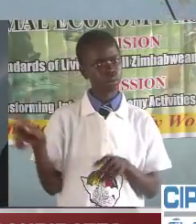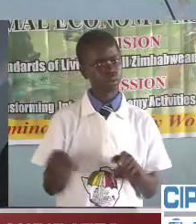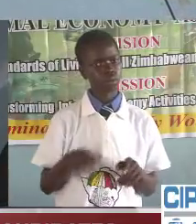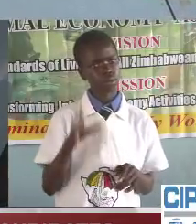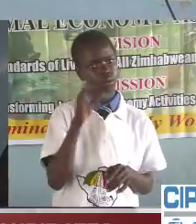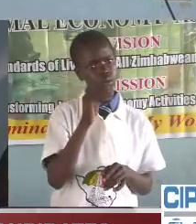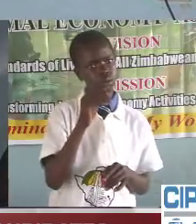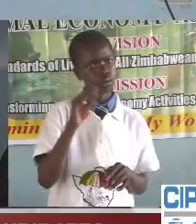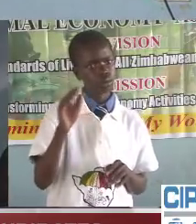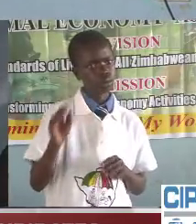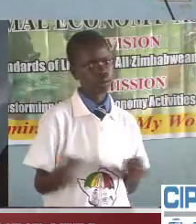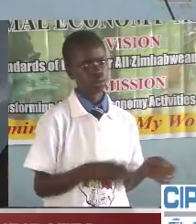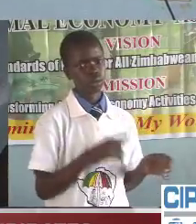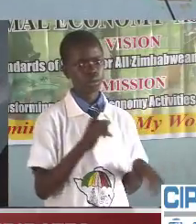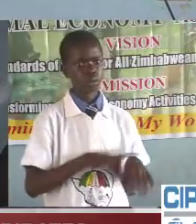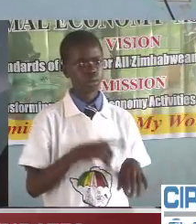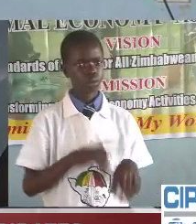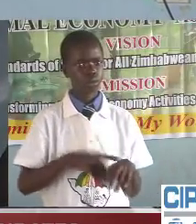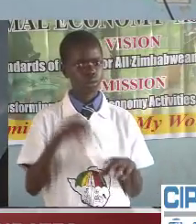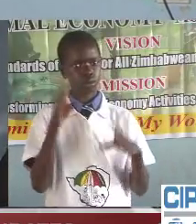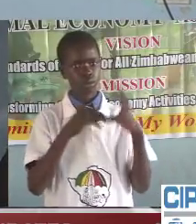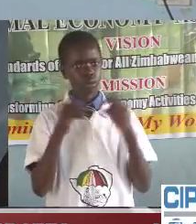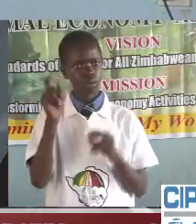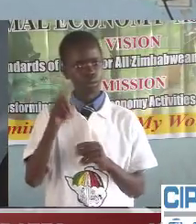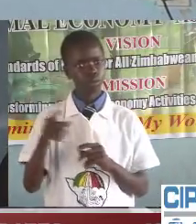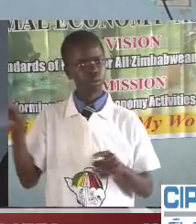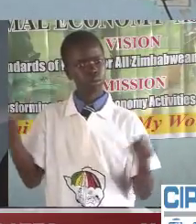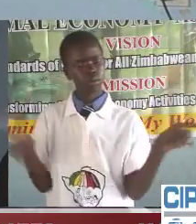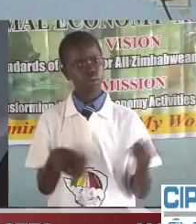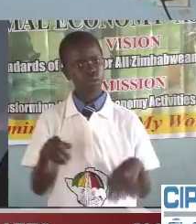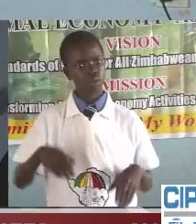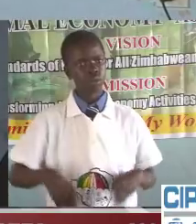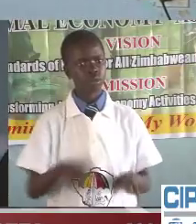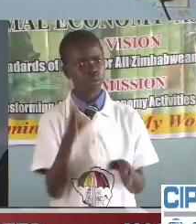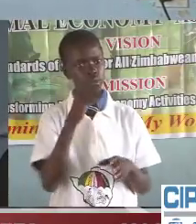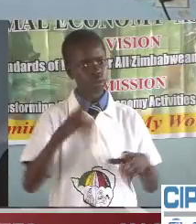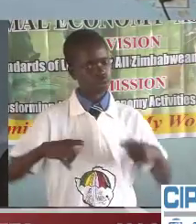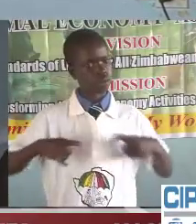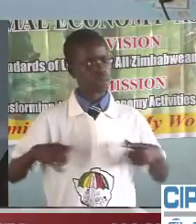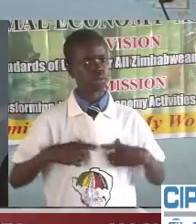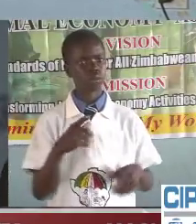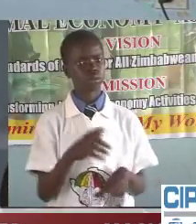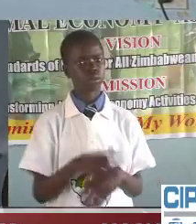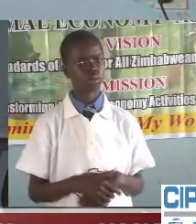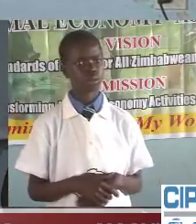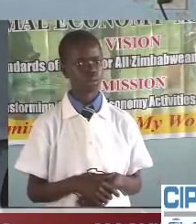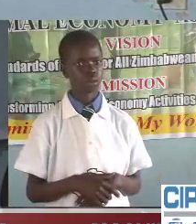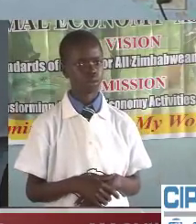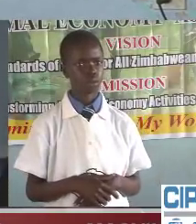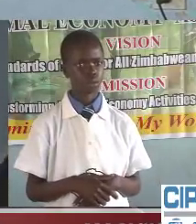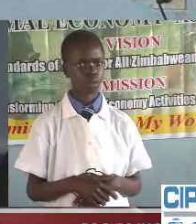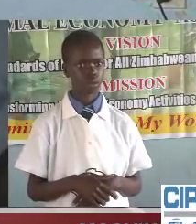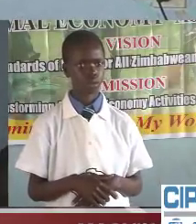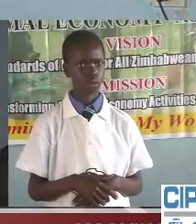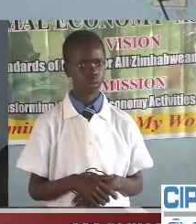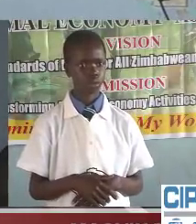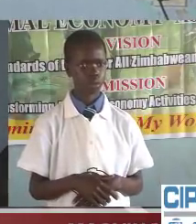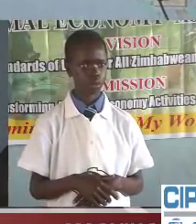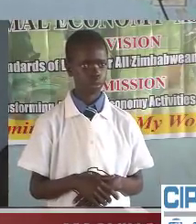ngatiregei kurega kakakuvadimburira nokuti wo vakadzi wokavapinda. Zvakakosha izvozvo. Icontribution yangu I don't